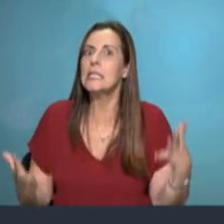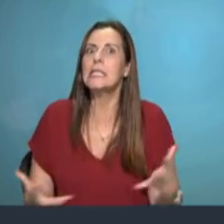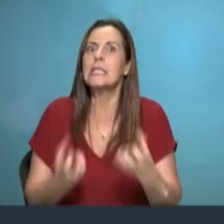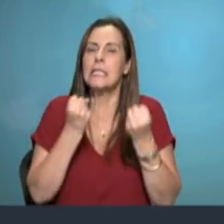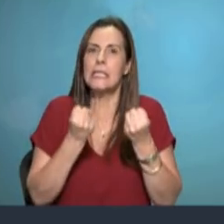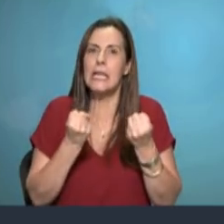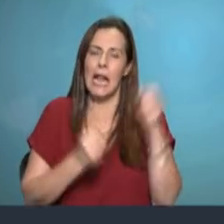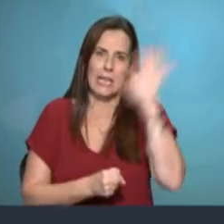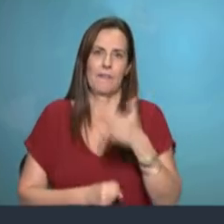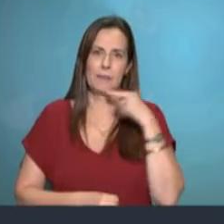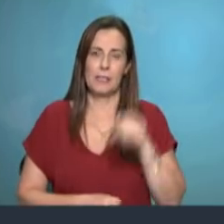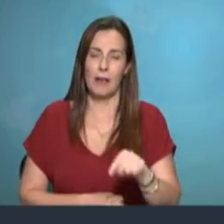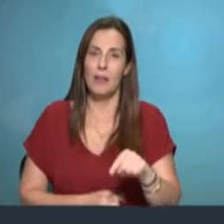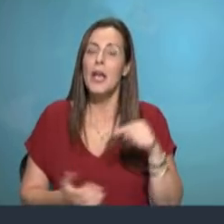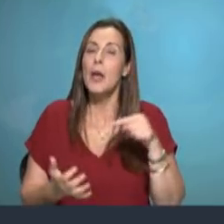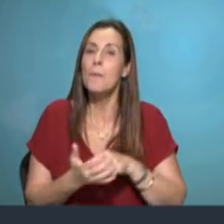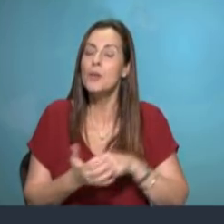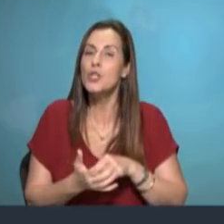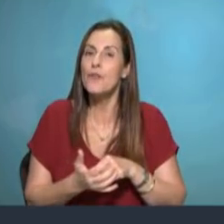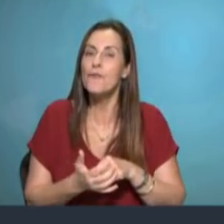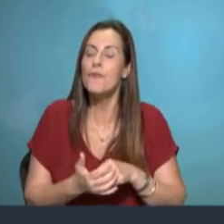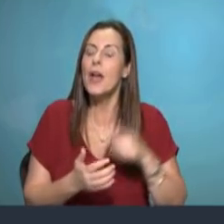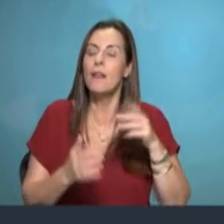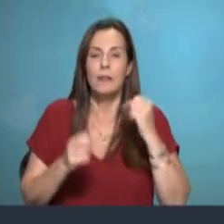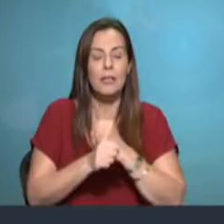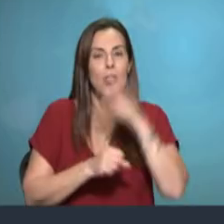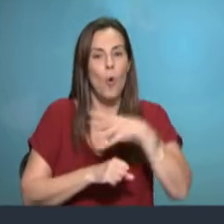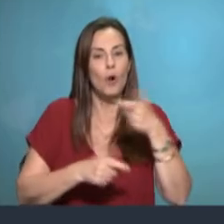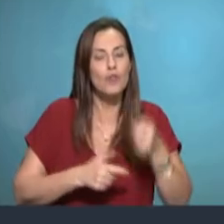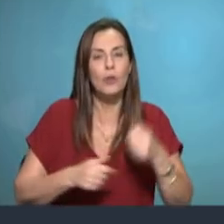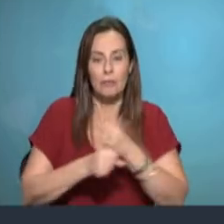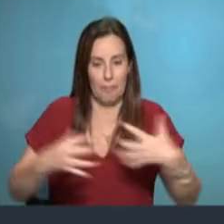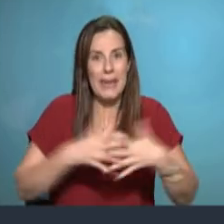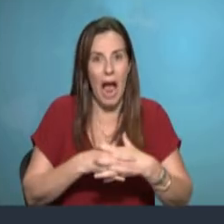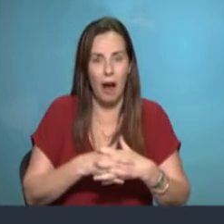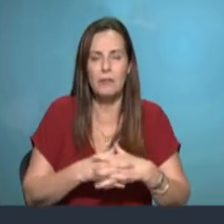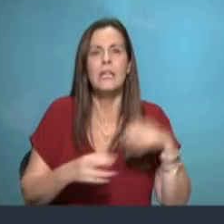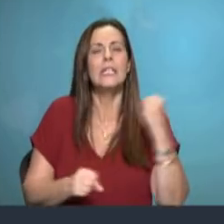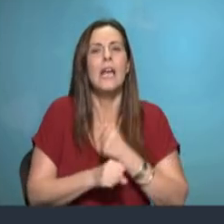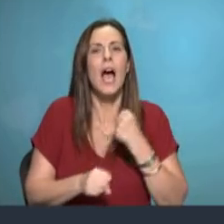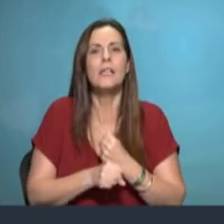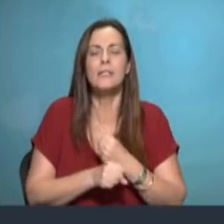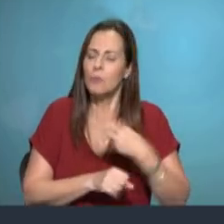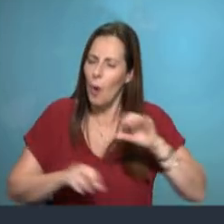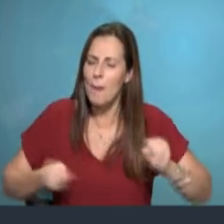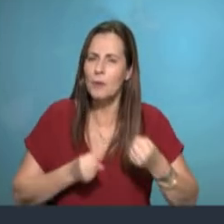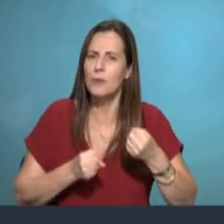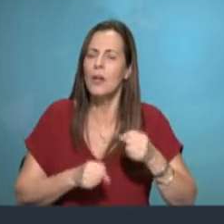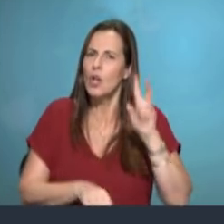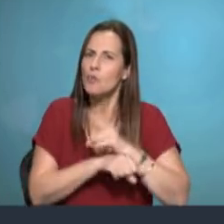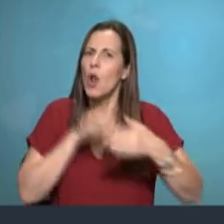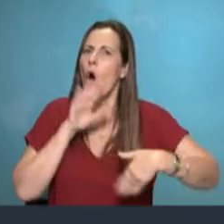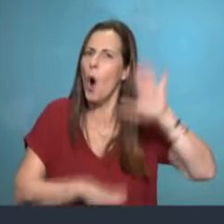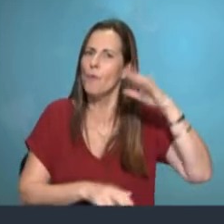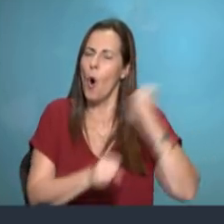הטלוויזיה בישראל. כשהנהלת הערוץ המאוחד תבנה את לוח השידורים ותאחד כוחות, היא תעשה את מלוא המאמצים לשמור על רוב מכריע של